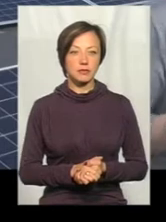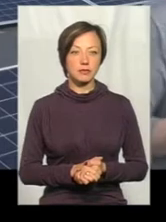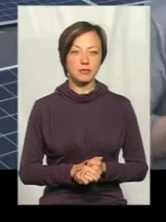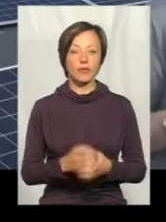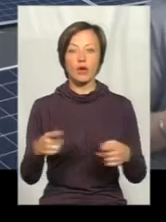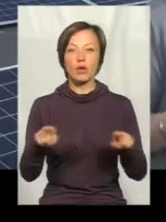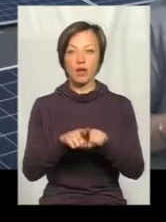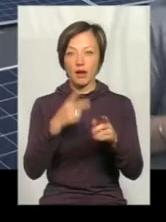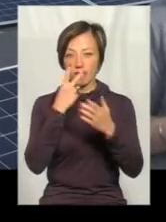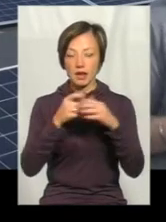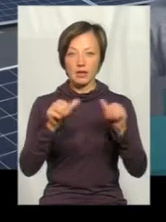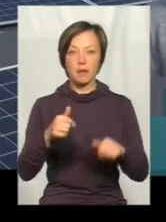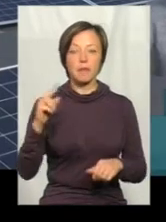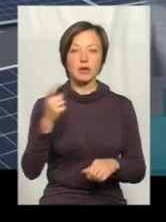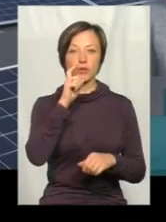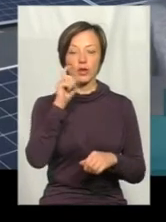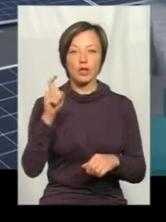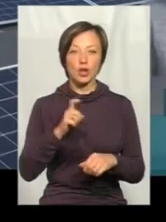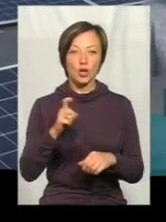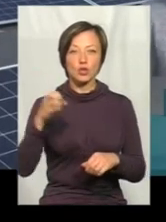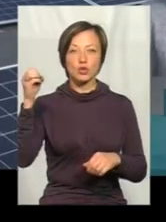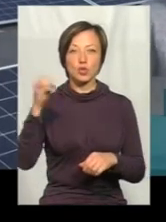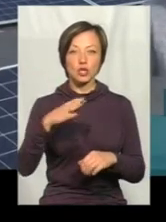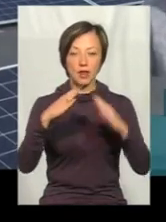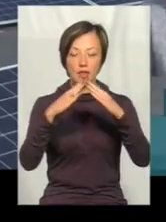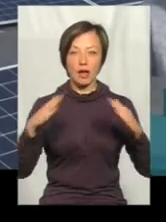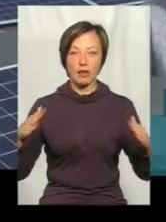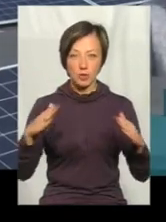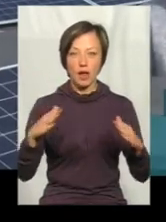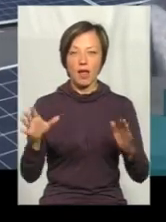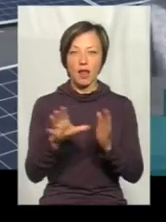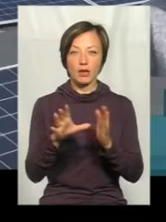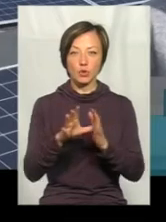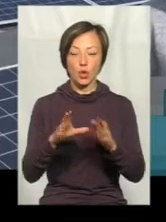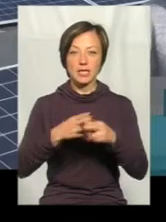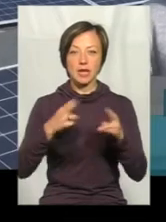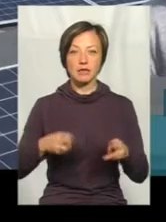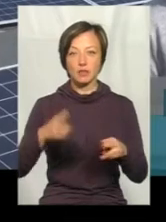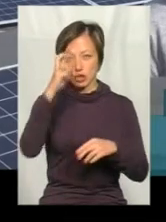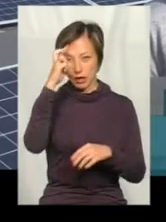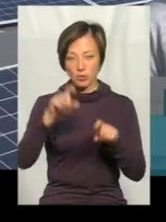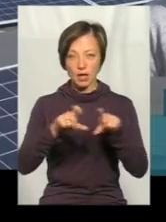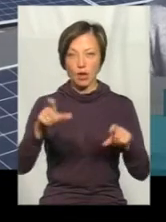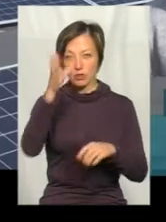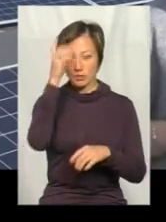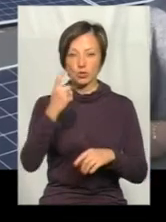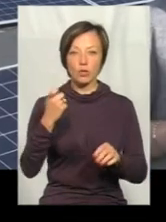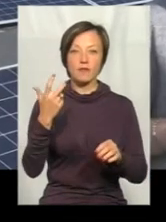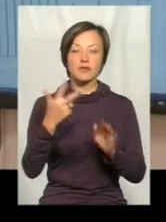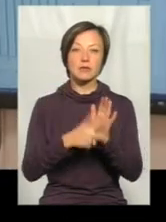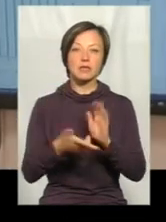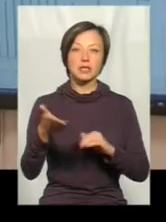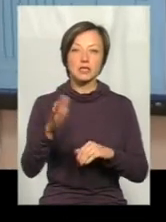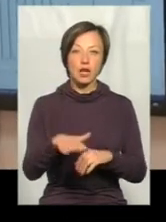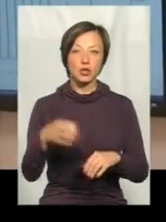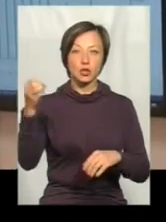Ось так виглядає перша в Україні сонячна дахова електростанція у державному закладі освіти. Тут розташовані 180 сонячних панелей.